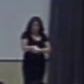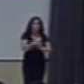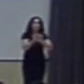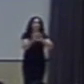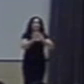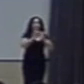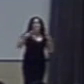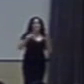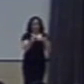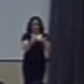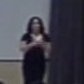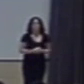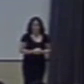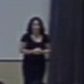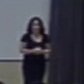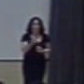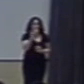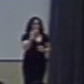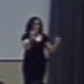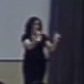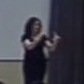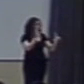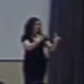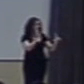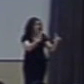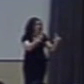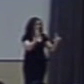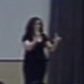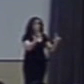Llavors podem veure com el consum de televisió és bastant homogeni en totes